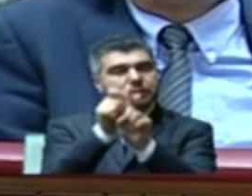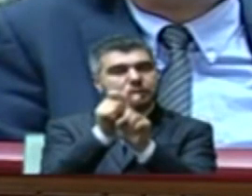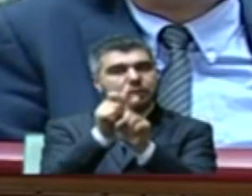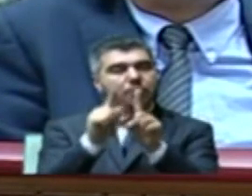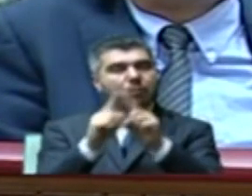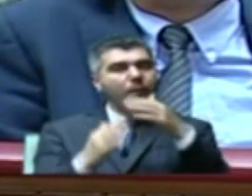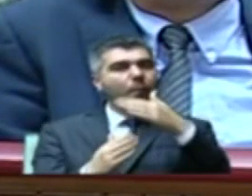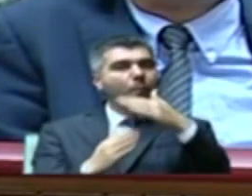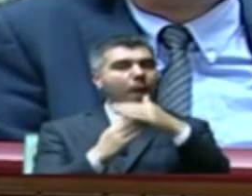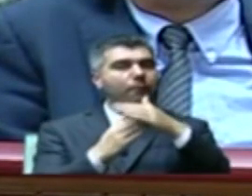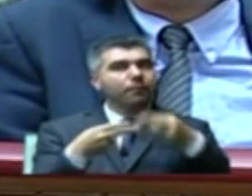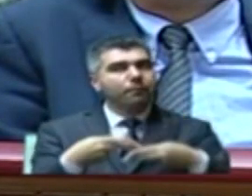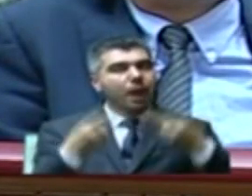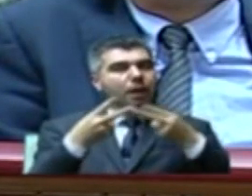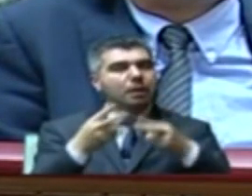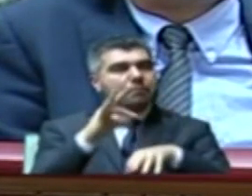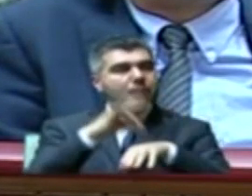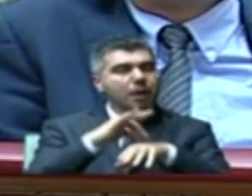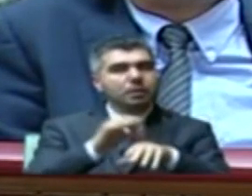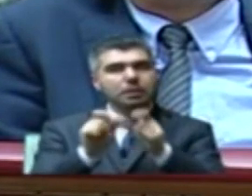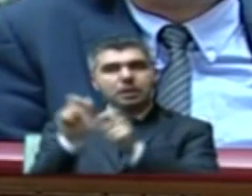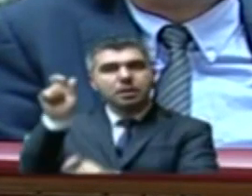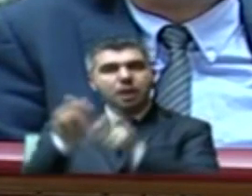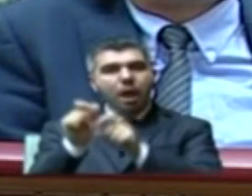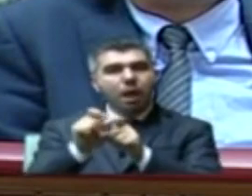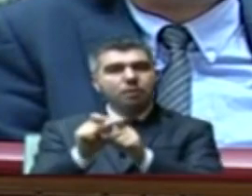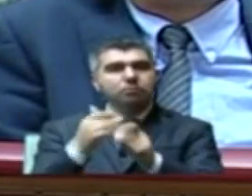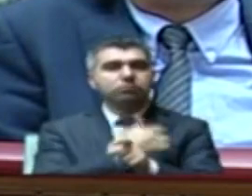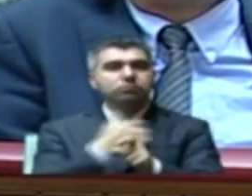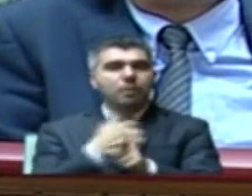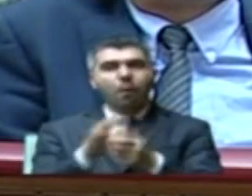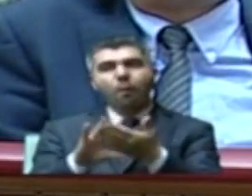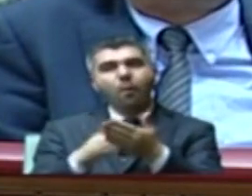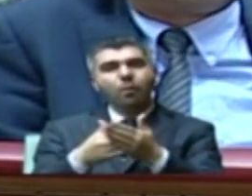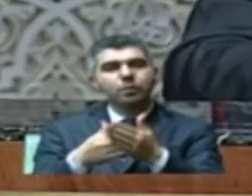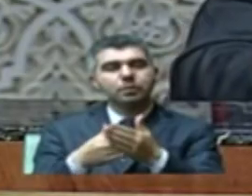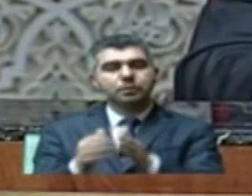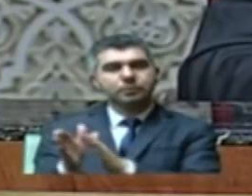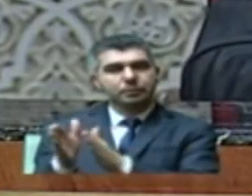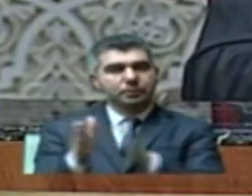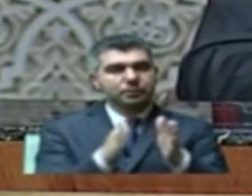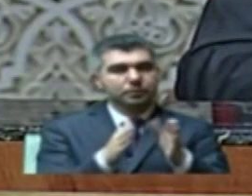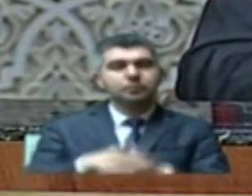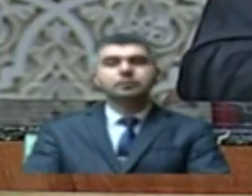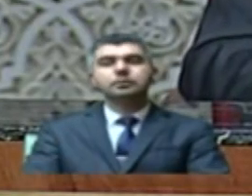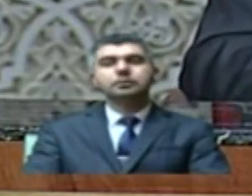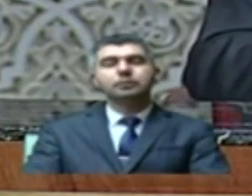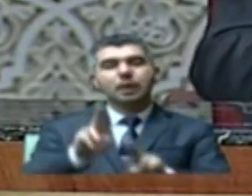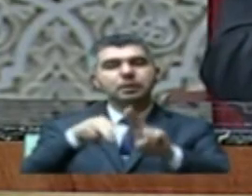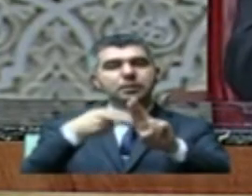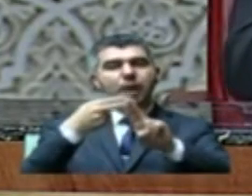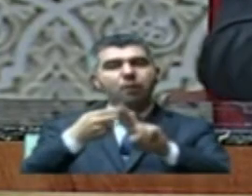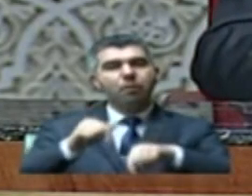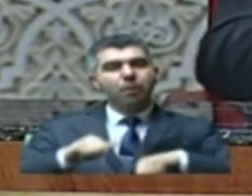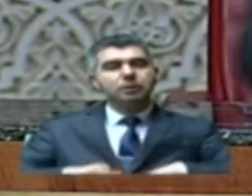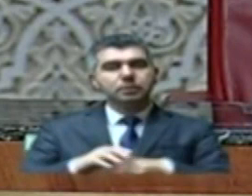الحد من مخلفات من تأثير هذه المخلفات على صحة الساكنة. وشكرا. شكرا سيد المستشار، لك الكلمة سيدة كاتبة الدولة لإجابة